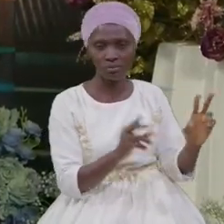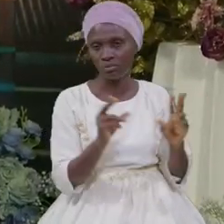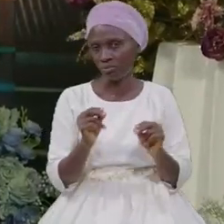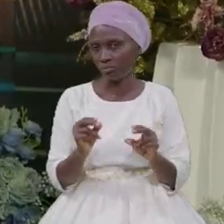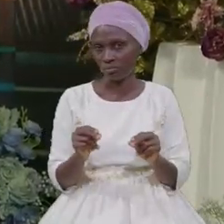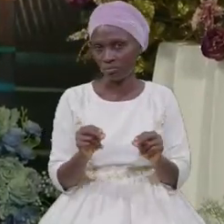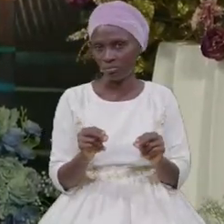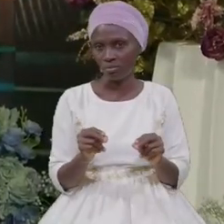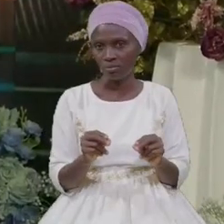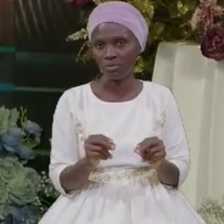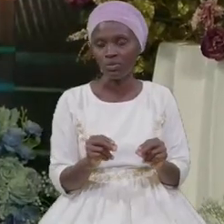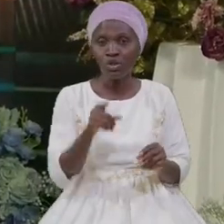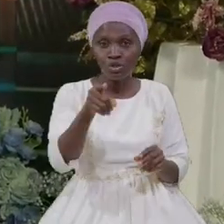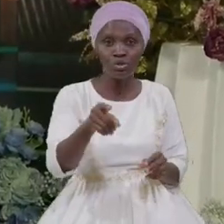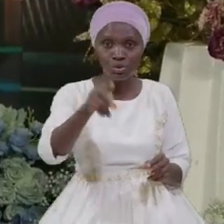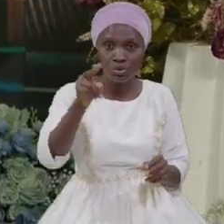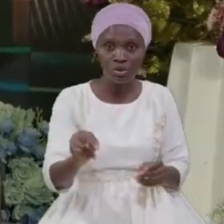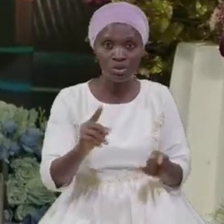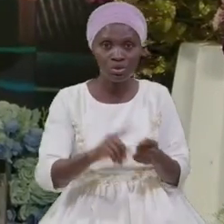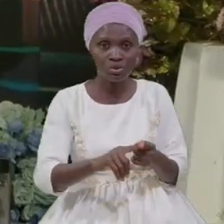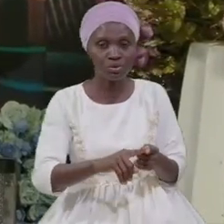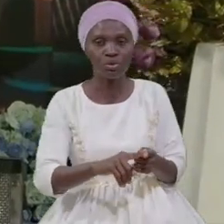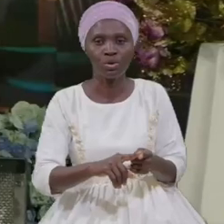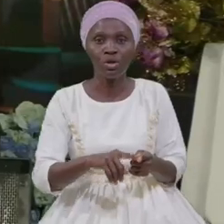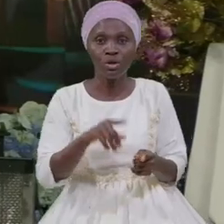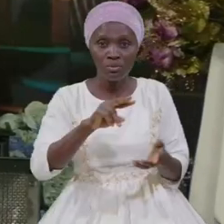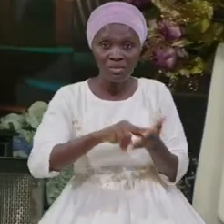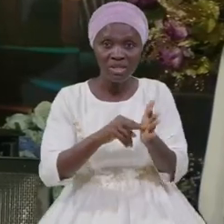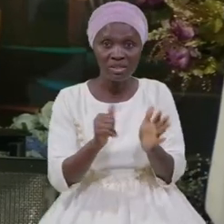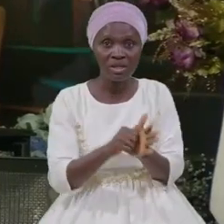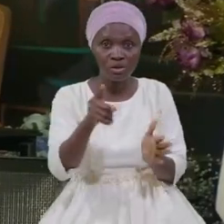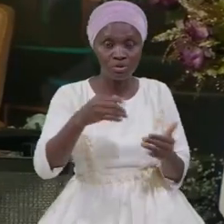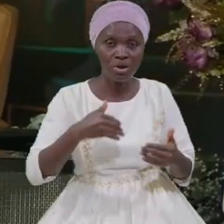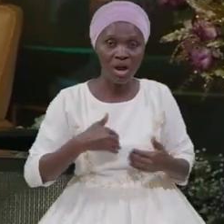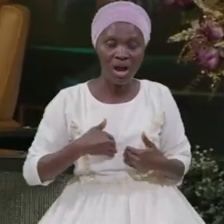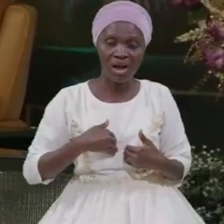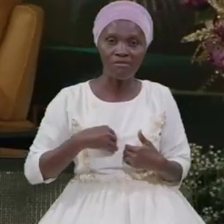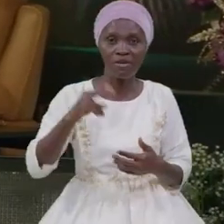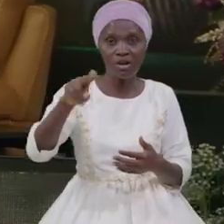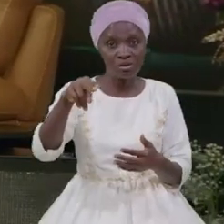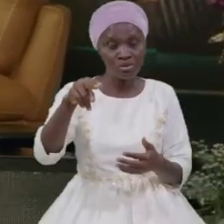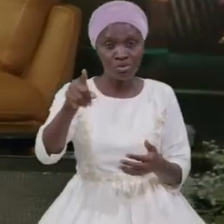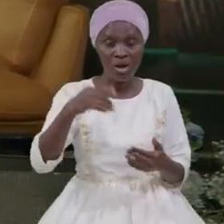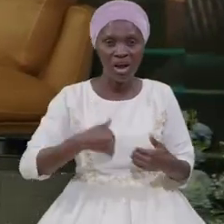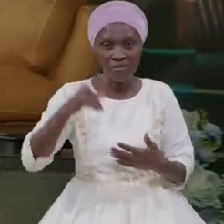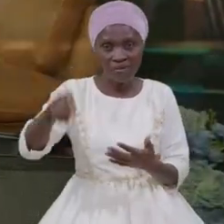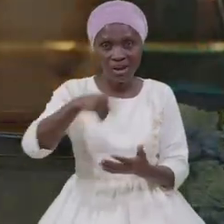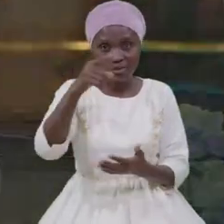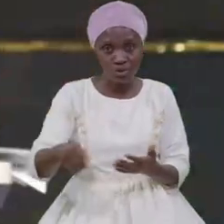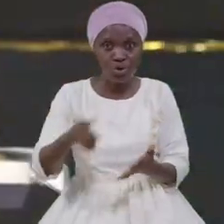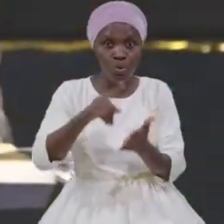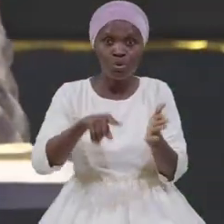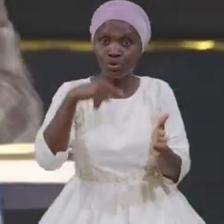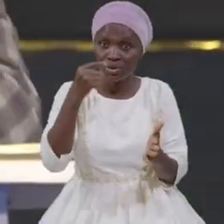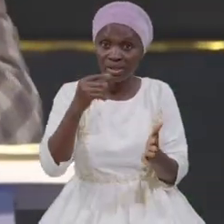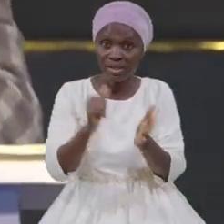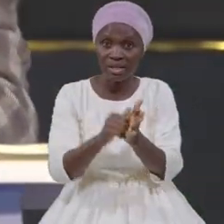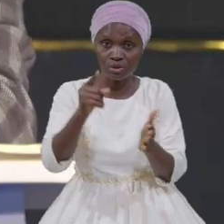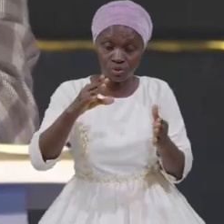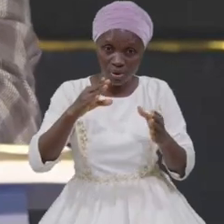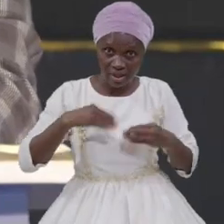Non, tu nullifies ce que tu as dit en disant que tu fais du Seigneur, de Jésus ton Seigneur. C'est le Seigneur,